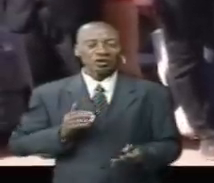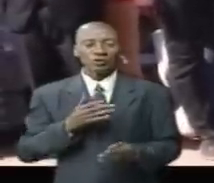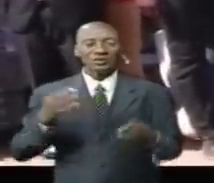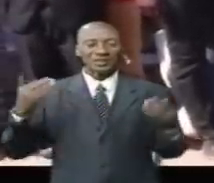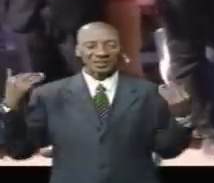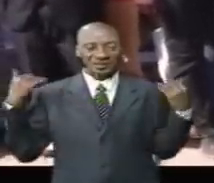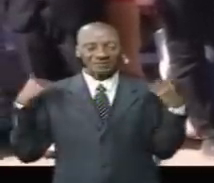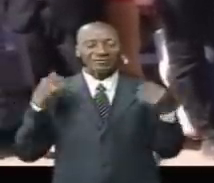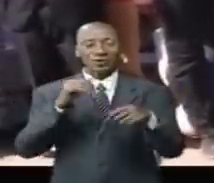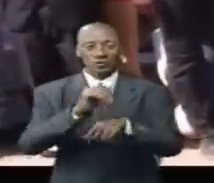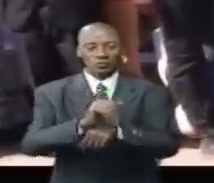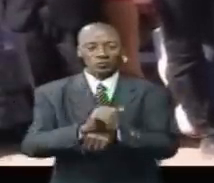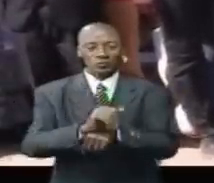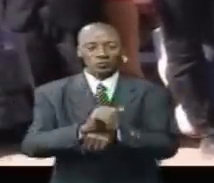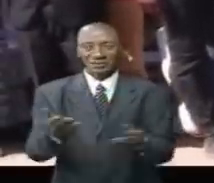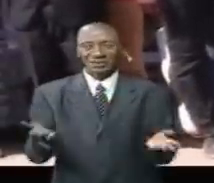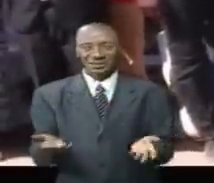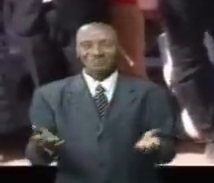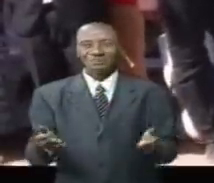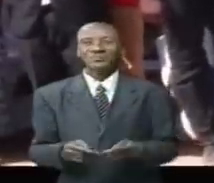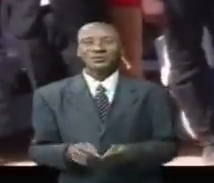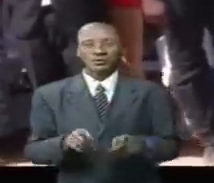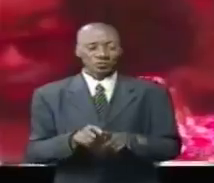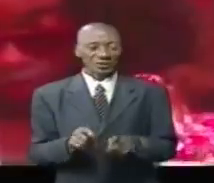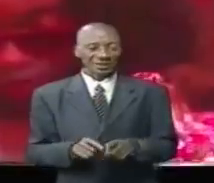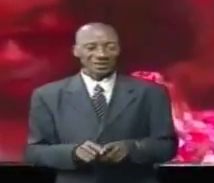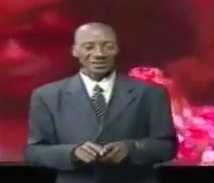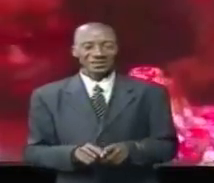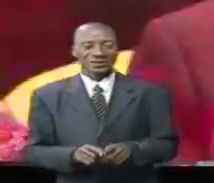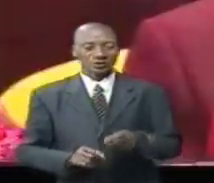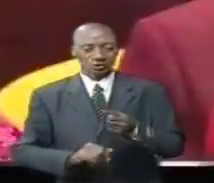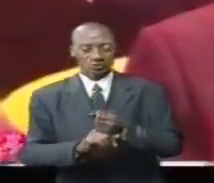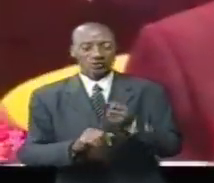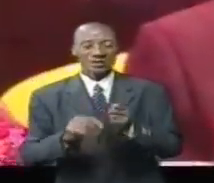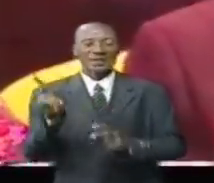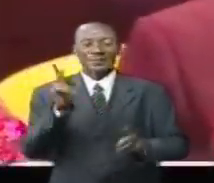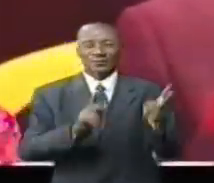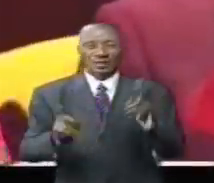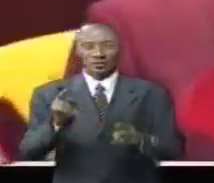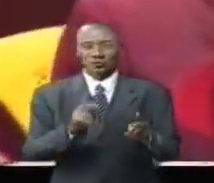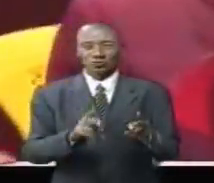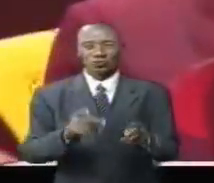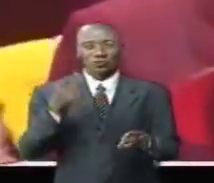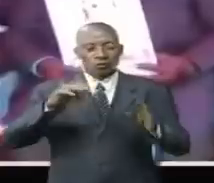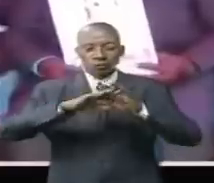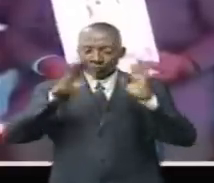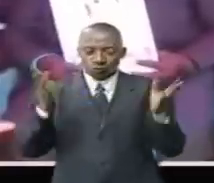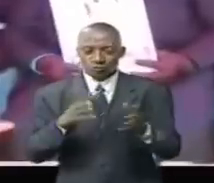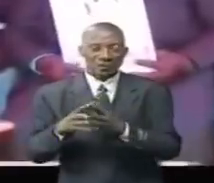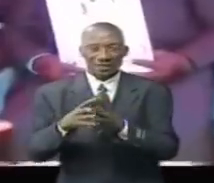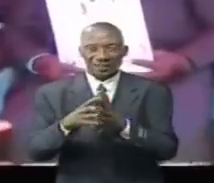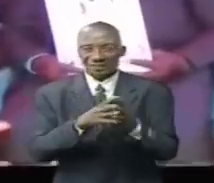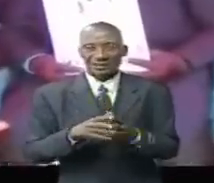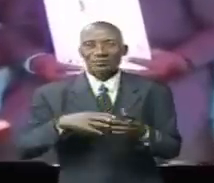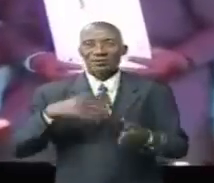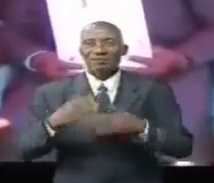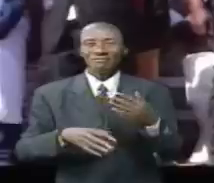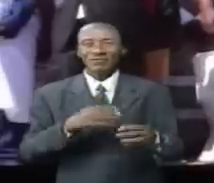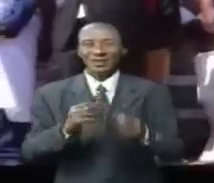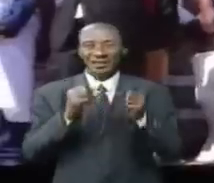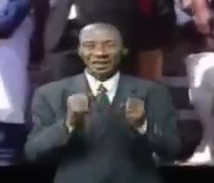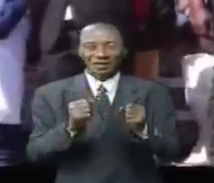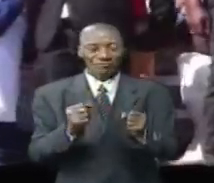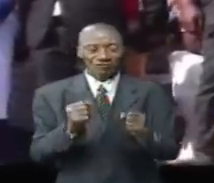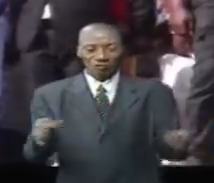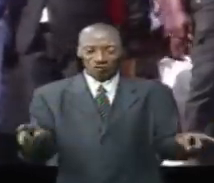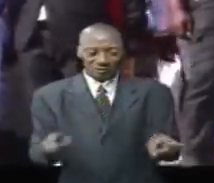la succession de Baeke soit enseignée correctement dans nos écoles à tous les niveaux. Le cadeau que j'ai amené, c'est